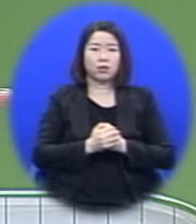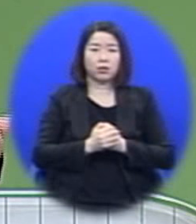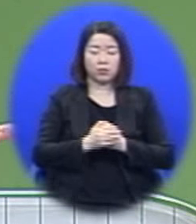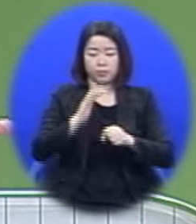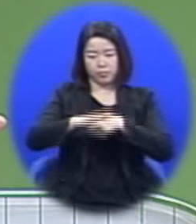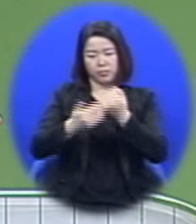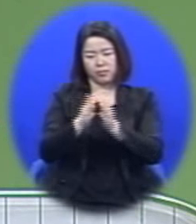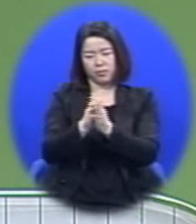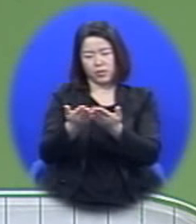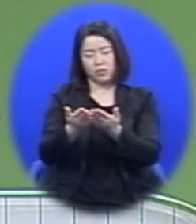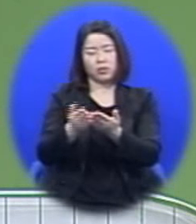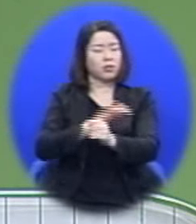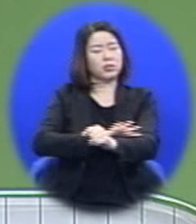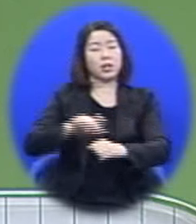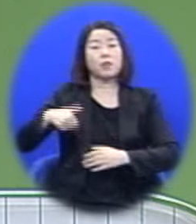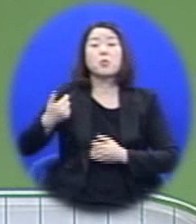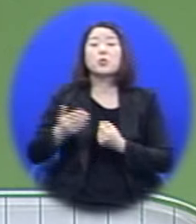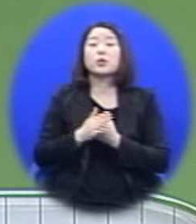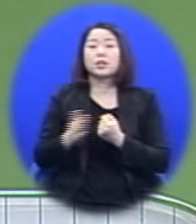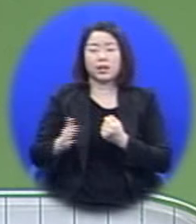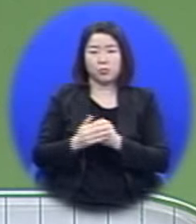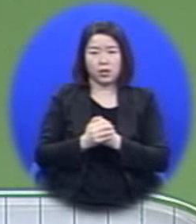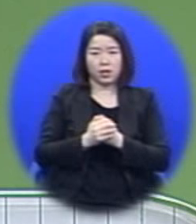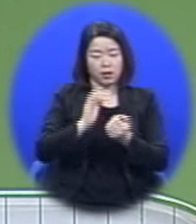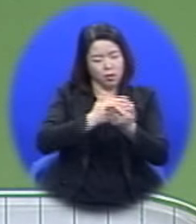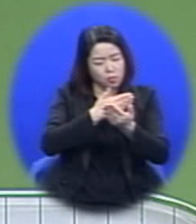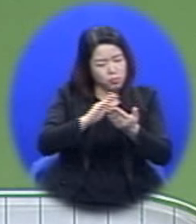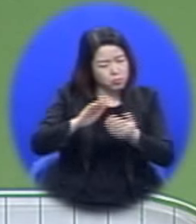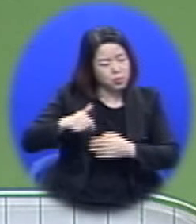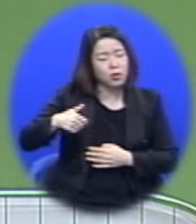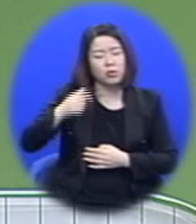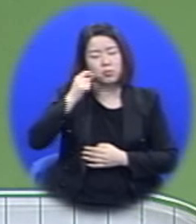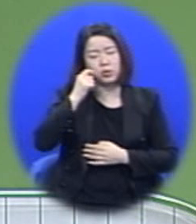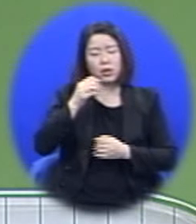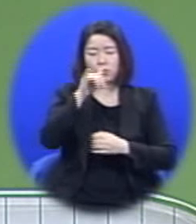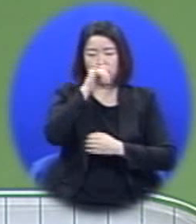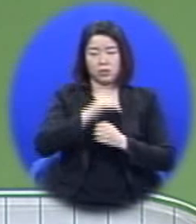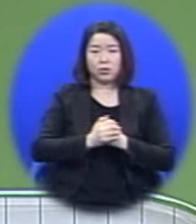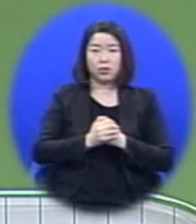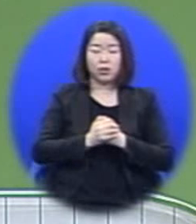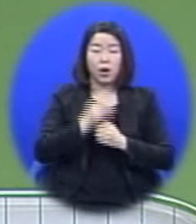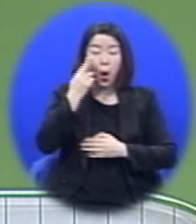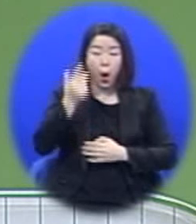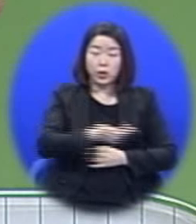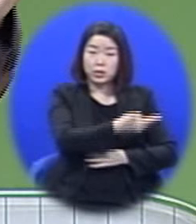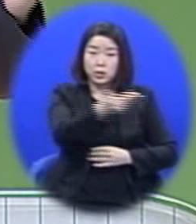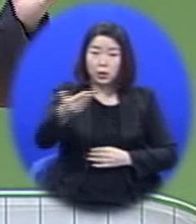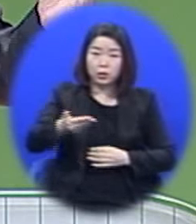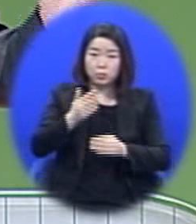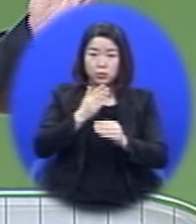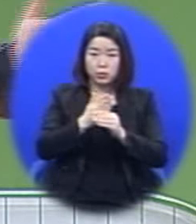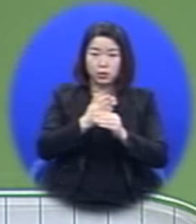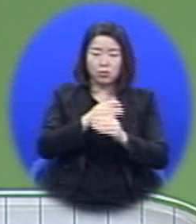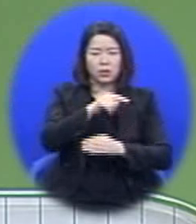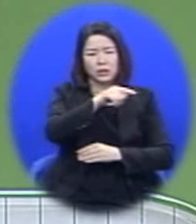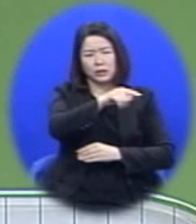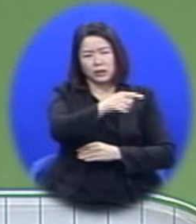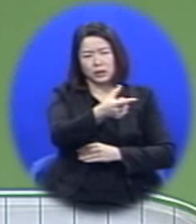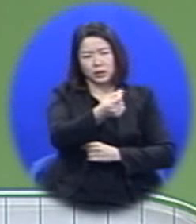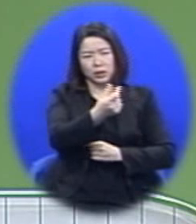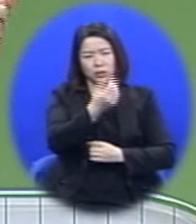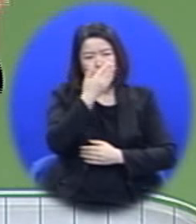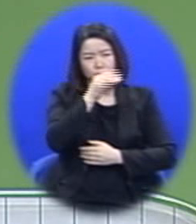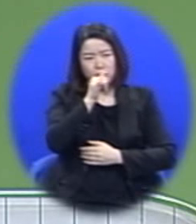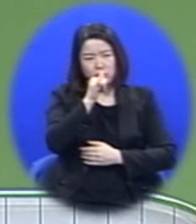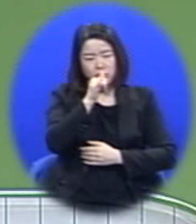성경을 모르니까, 그러니까 분별을 못하고 있는 겁니다. 혹시 여러분 중에도 그럴 수도 있는 가능성이